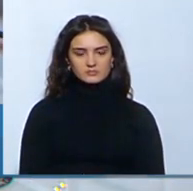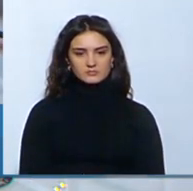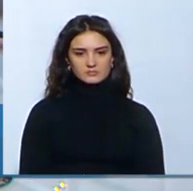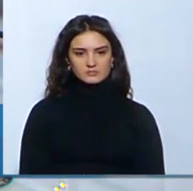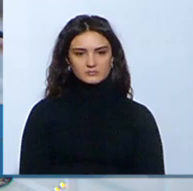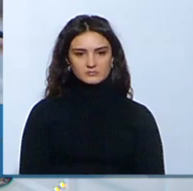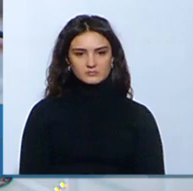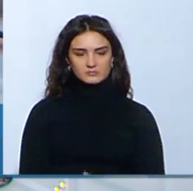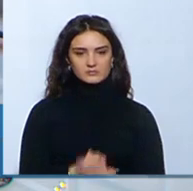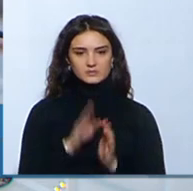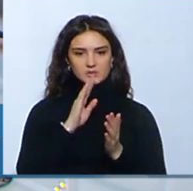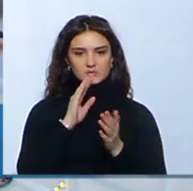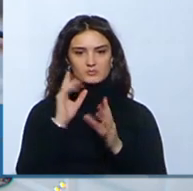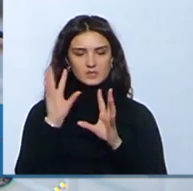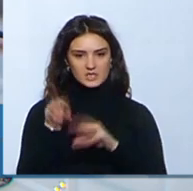ასა გათიშა ქალბატონმა.